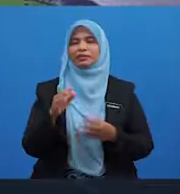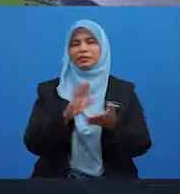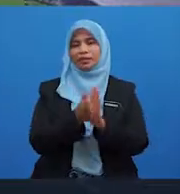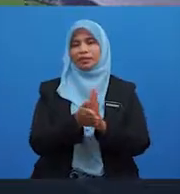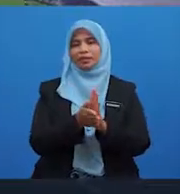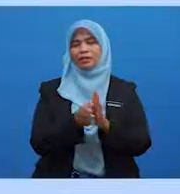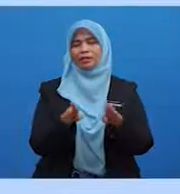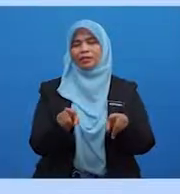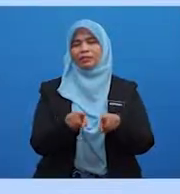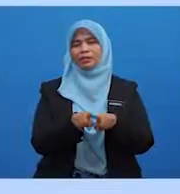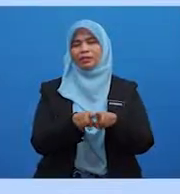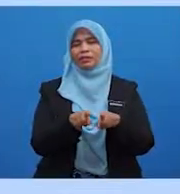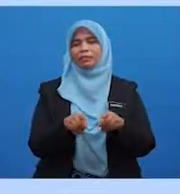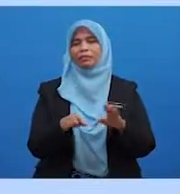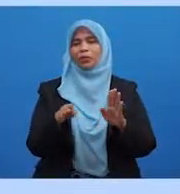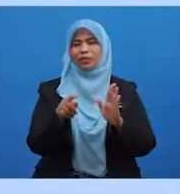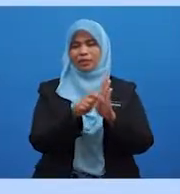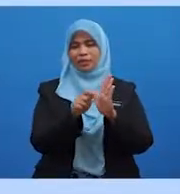tersebut. Kedua,